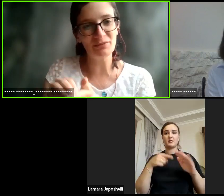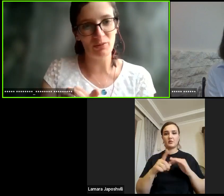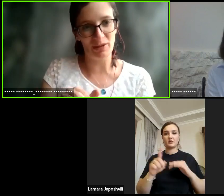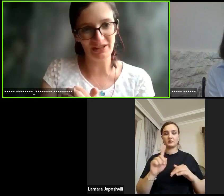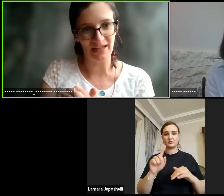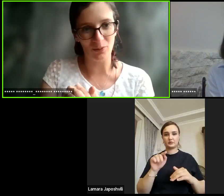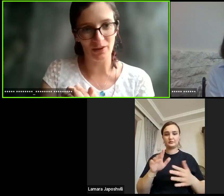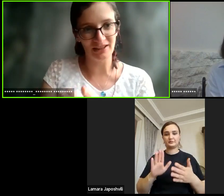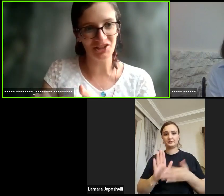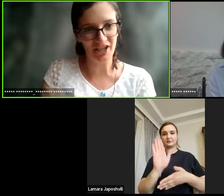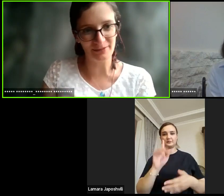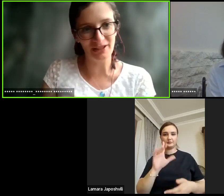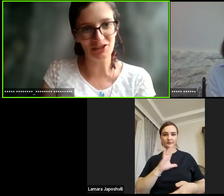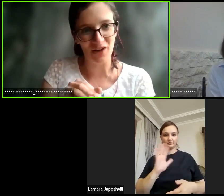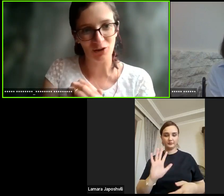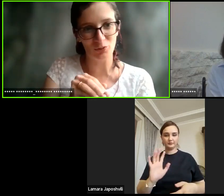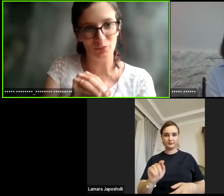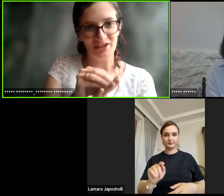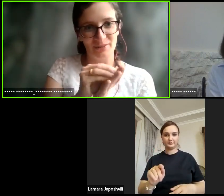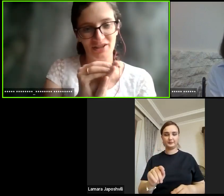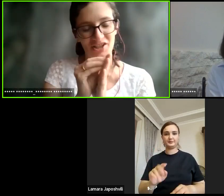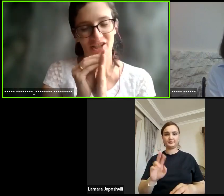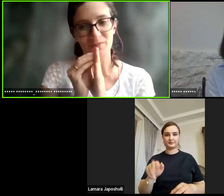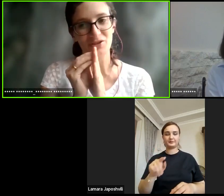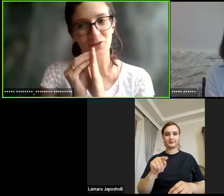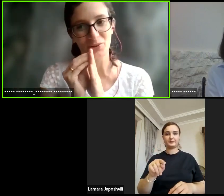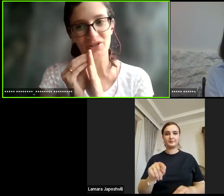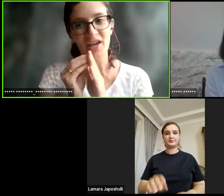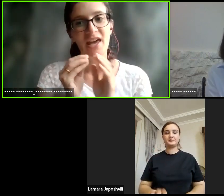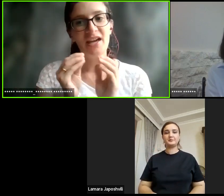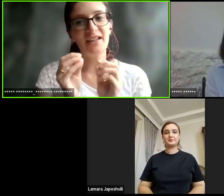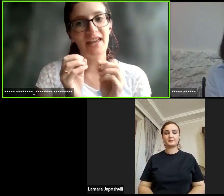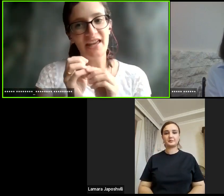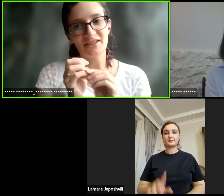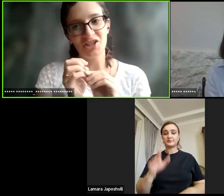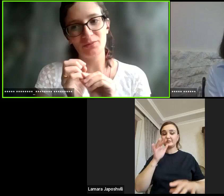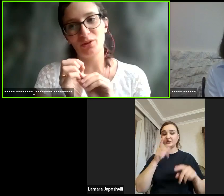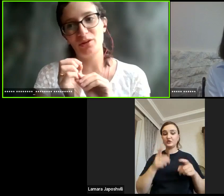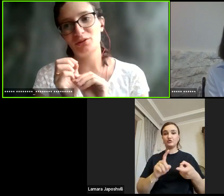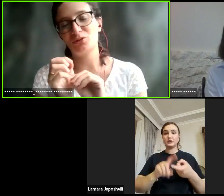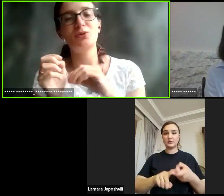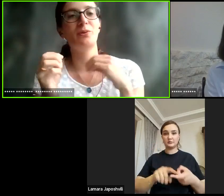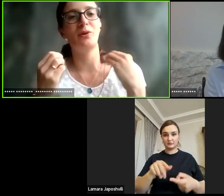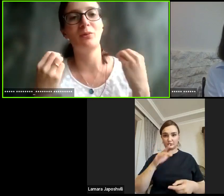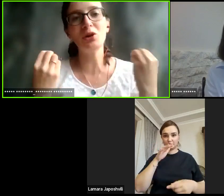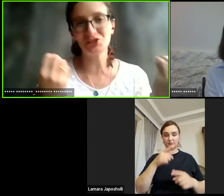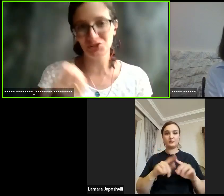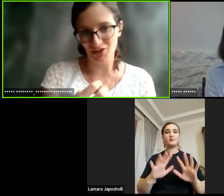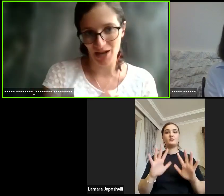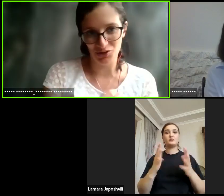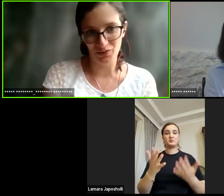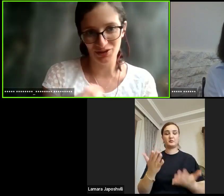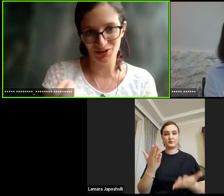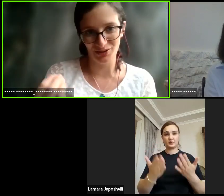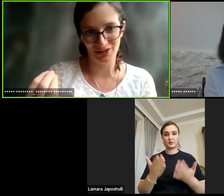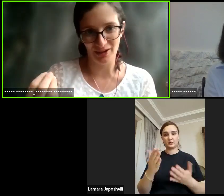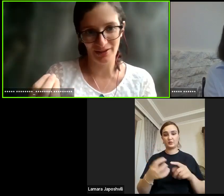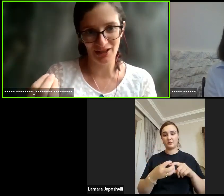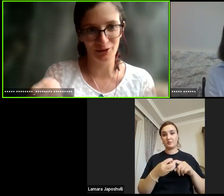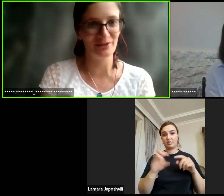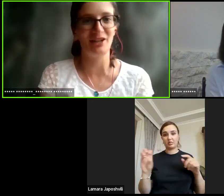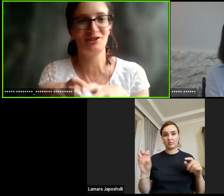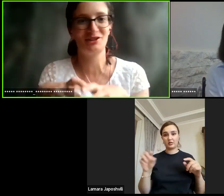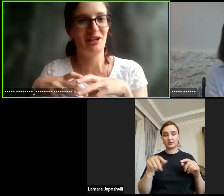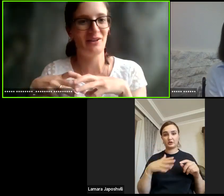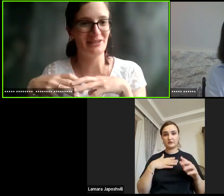იყოს მინიმუმამდე დაყვანილი და შეიქმნას ვაკუუმის ზედაპირთან შეხების დროს. და ეს შემთხვევით თუ მოძვრამ ჩვენს